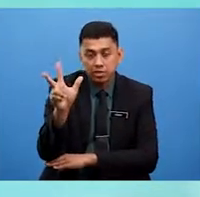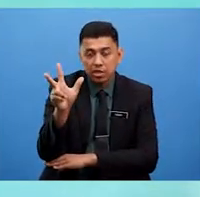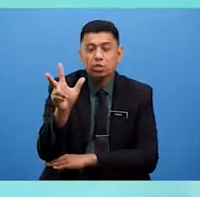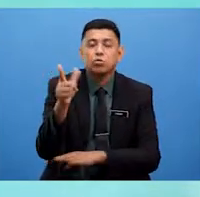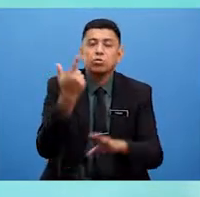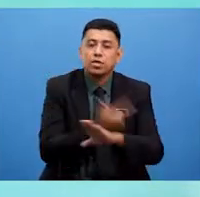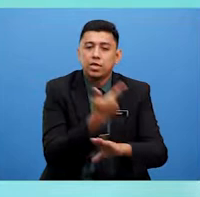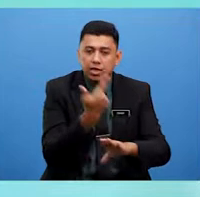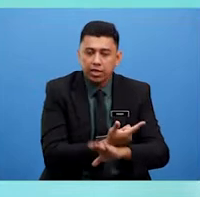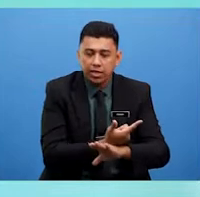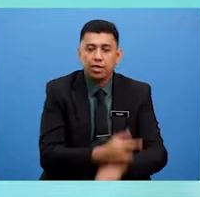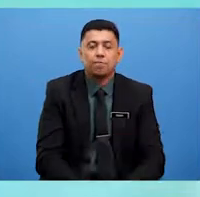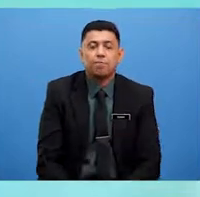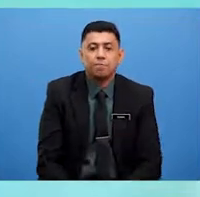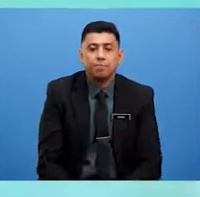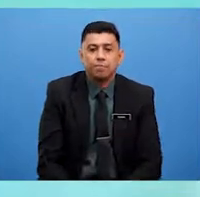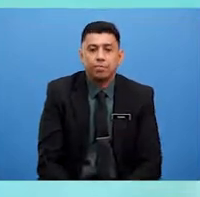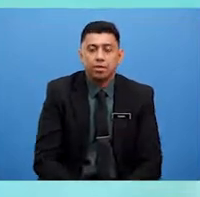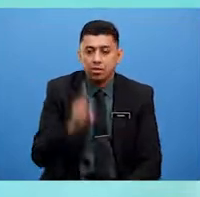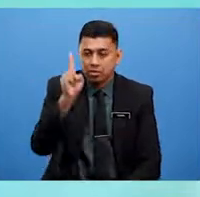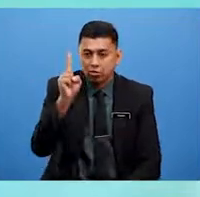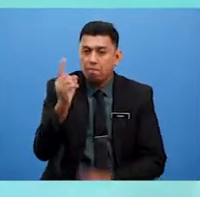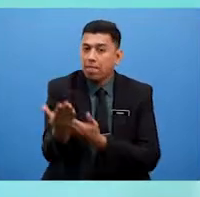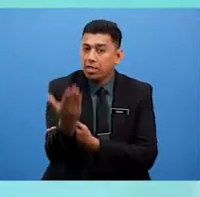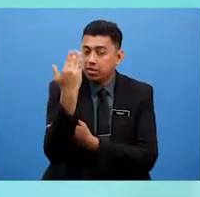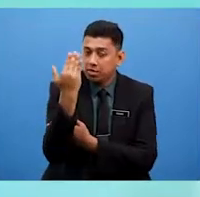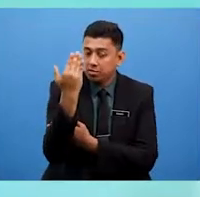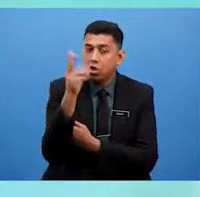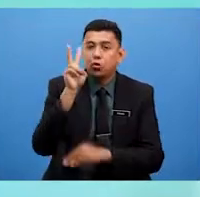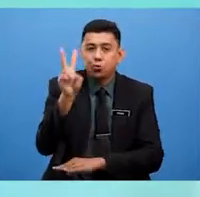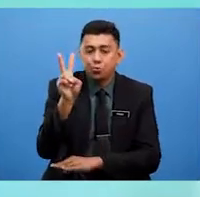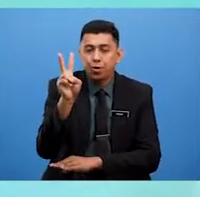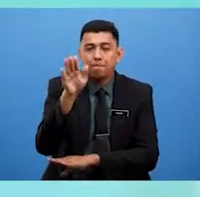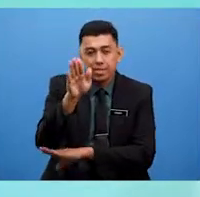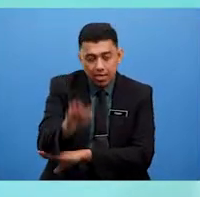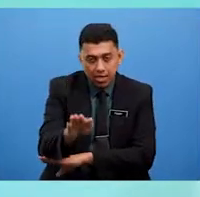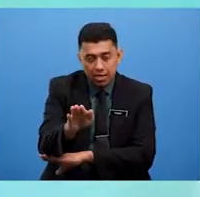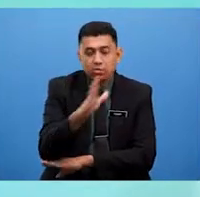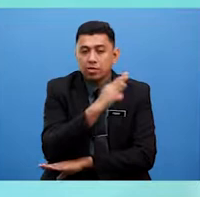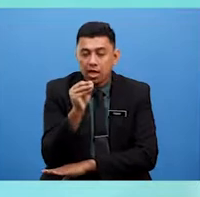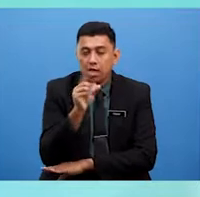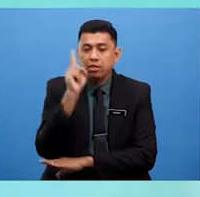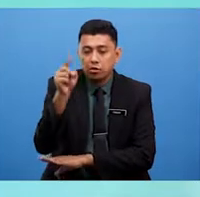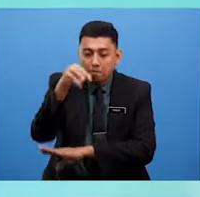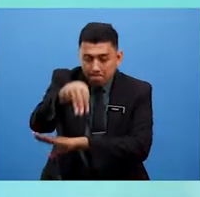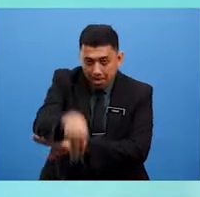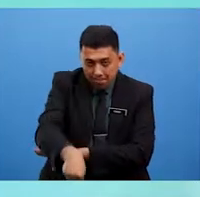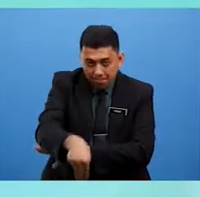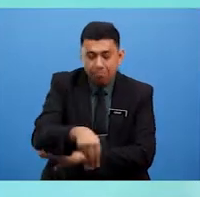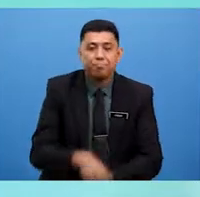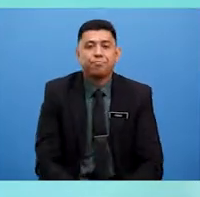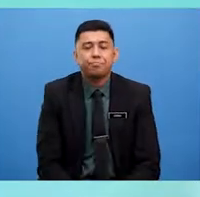1, 2 atau 3 sesi latihan. Contohnya, 1 sesi pagi, 1 sesi petang dan 1 sesi